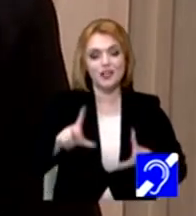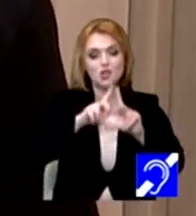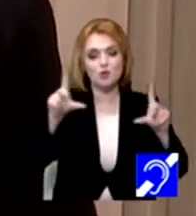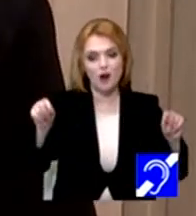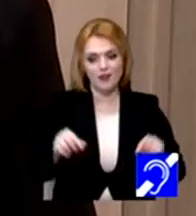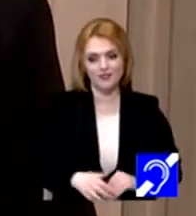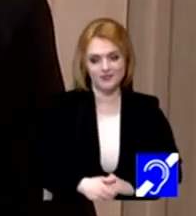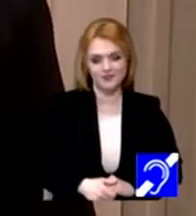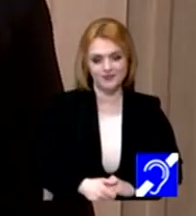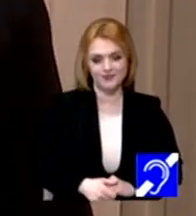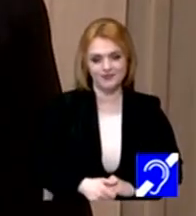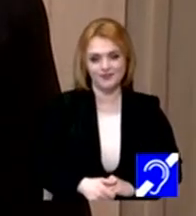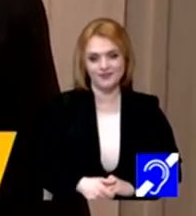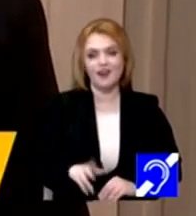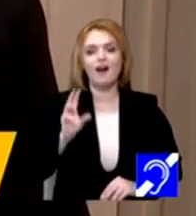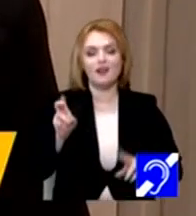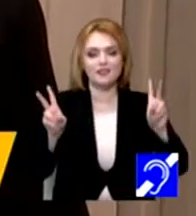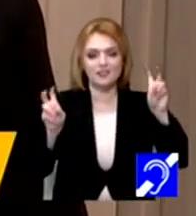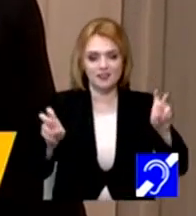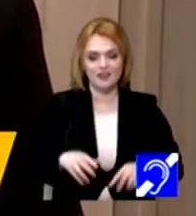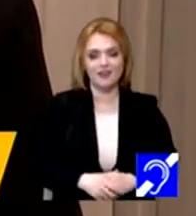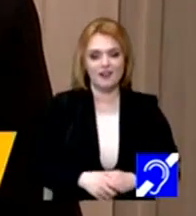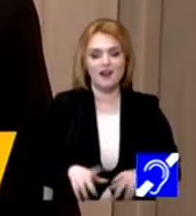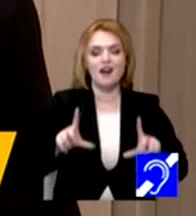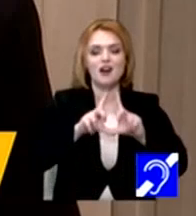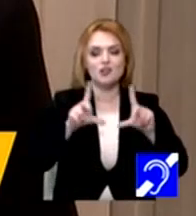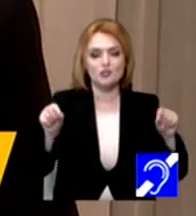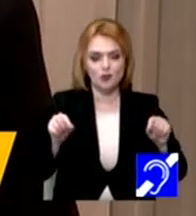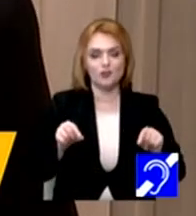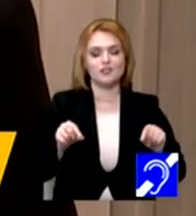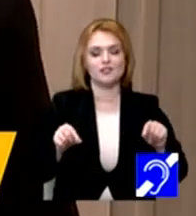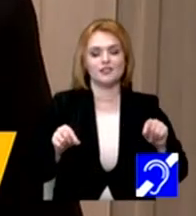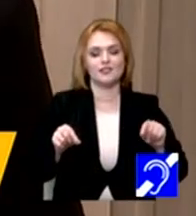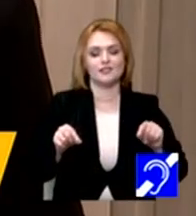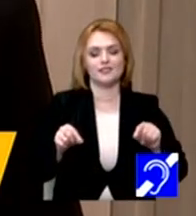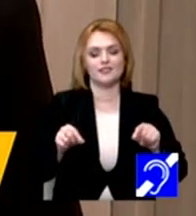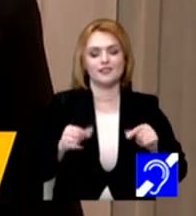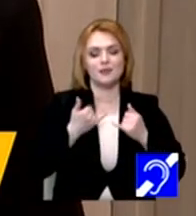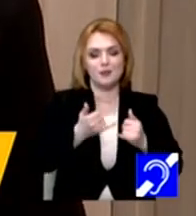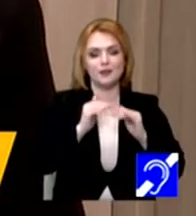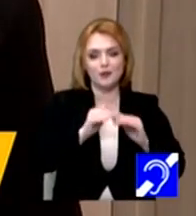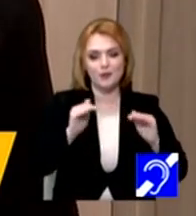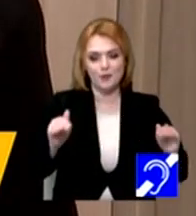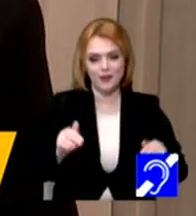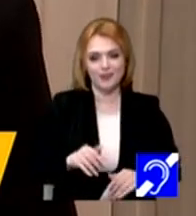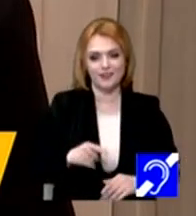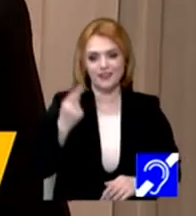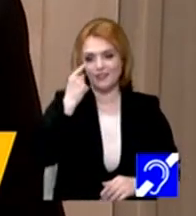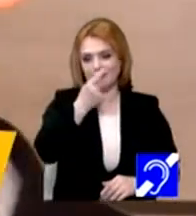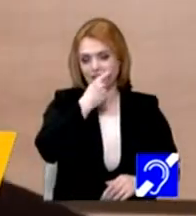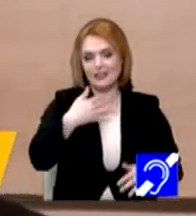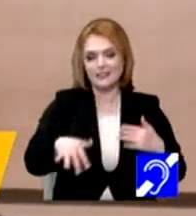școală. Cum se numește? Liceu teoretic cu profil tehnologic pentru copii cu vederea